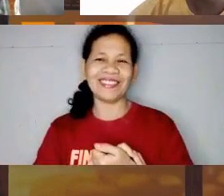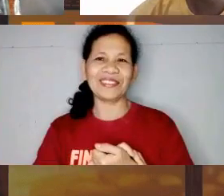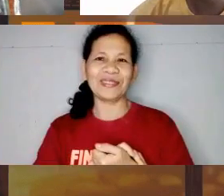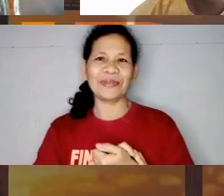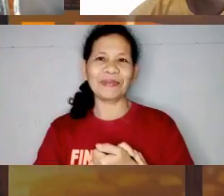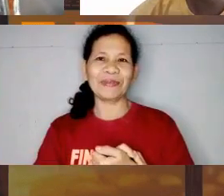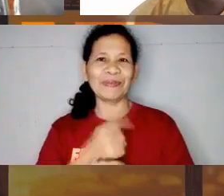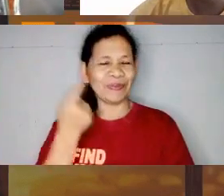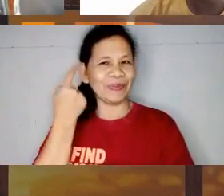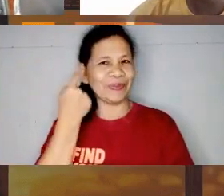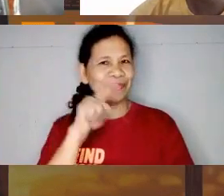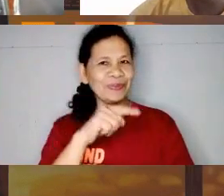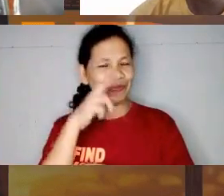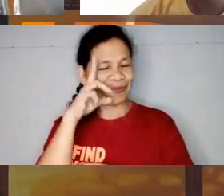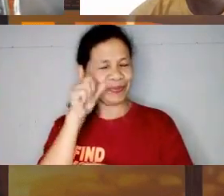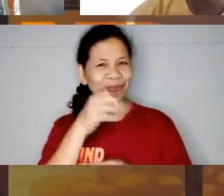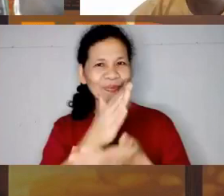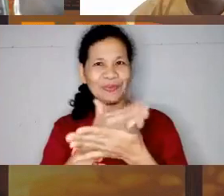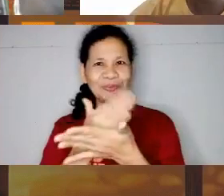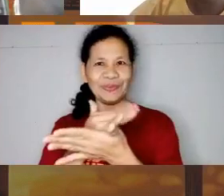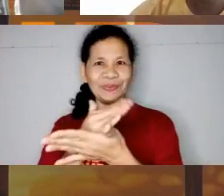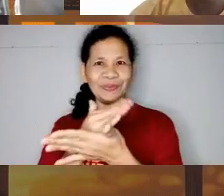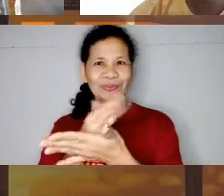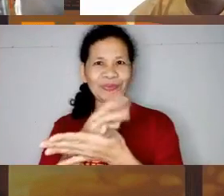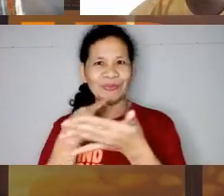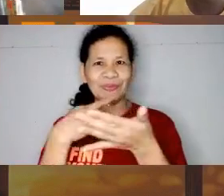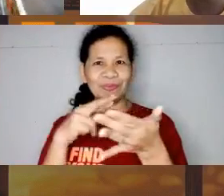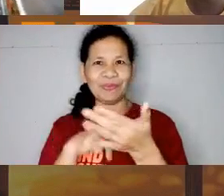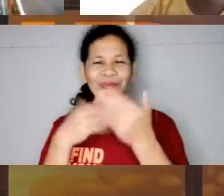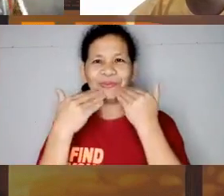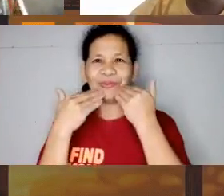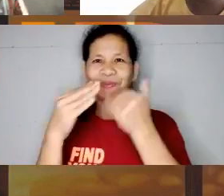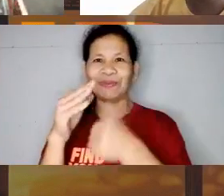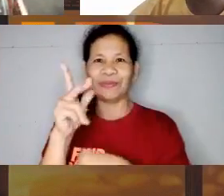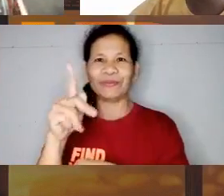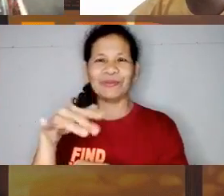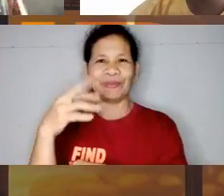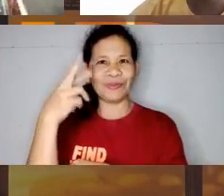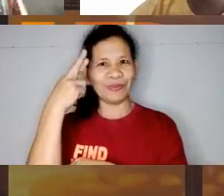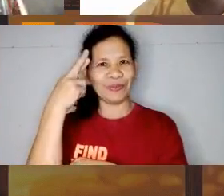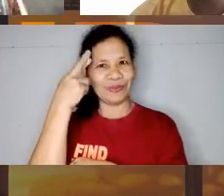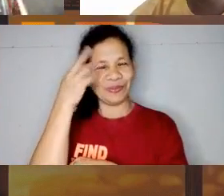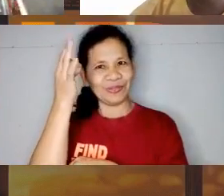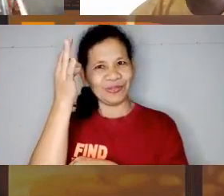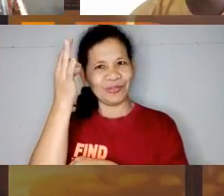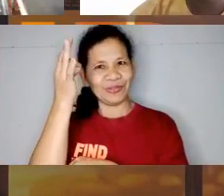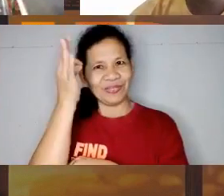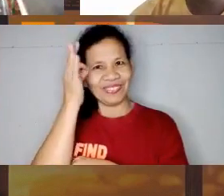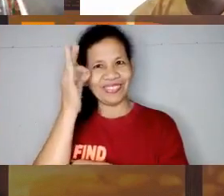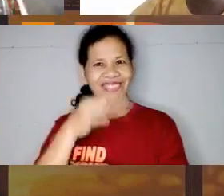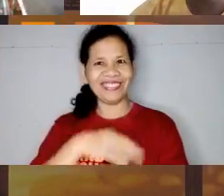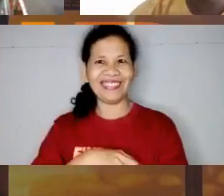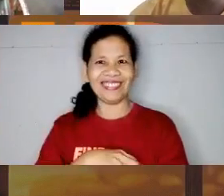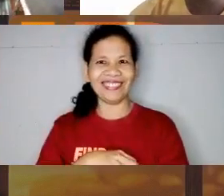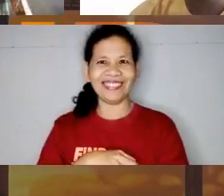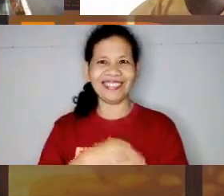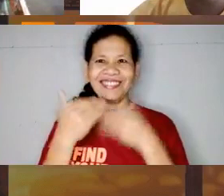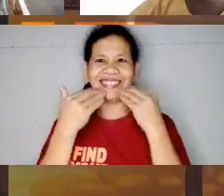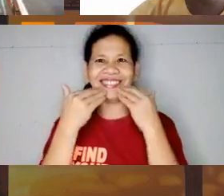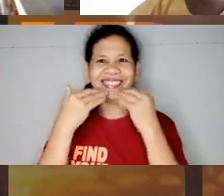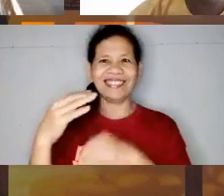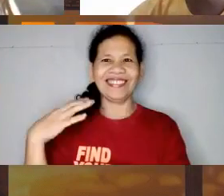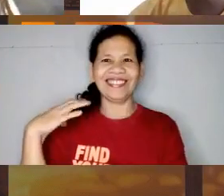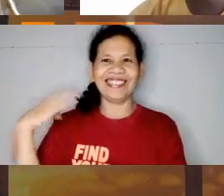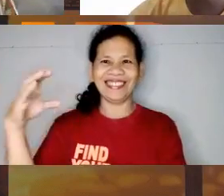may babahagi. Salamat, Pastor Porto. Salamat kay Coach Leomer. Yan, mas kilala